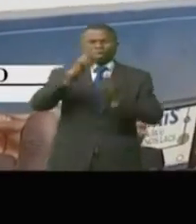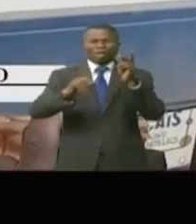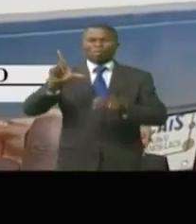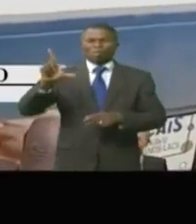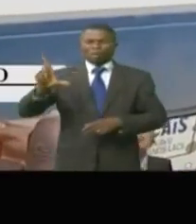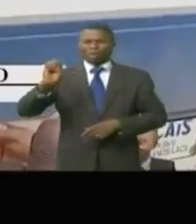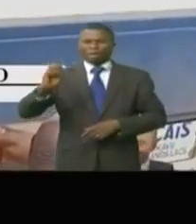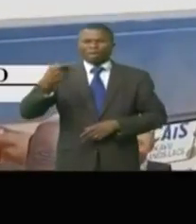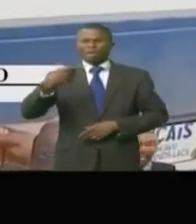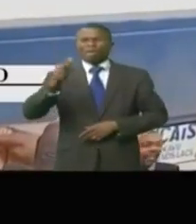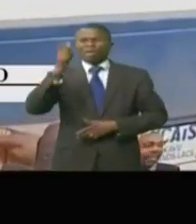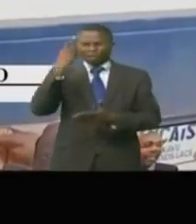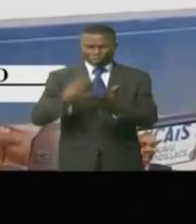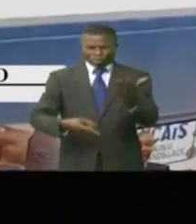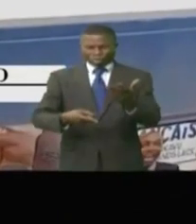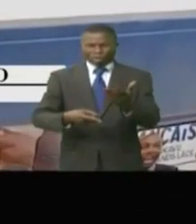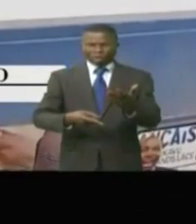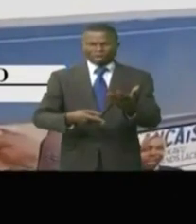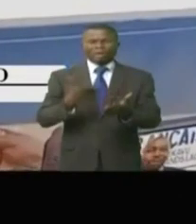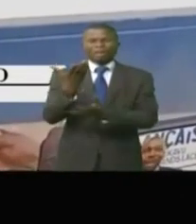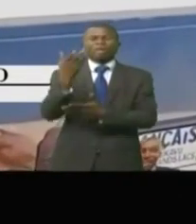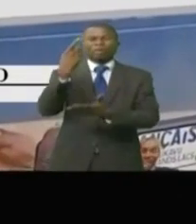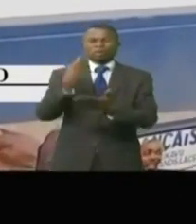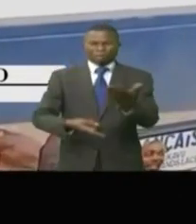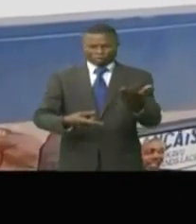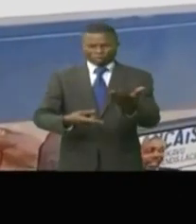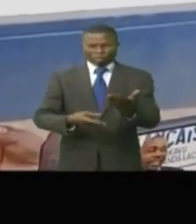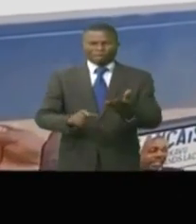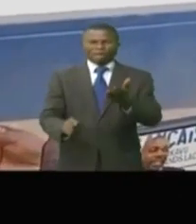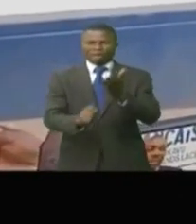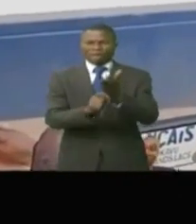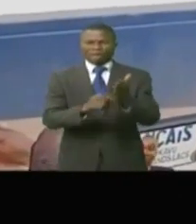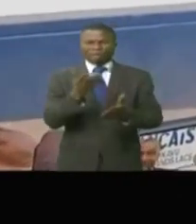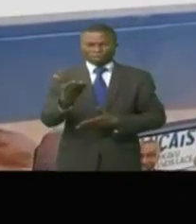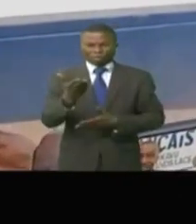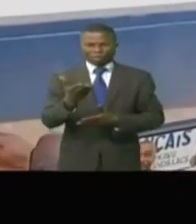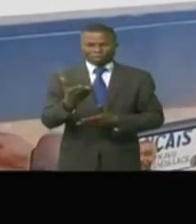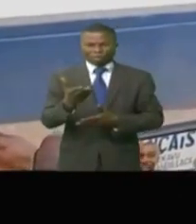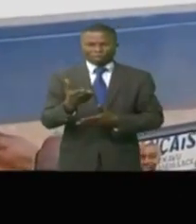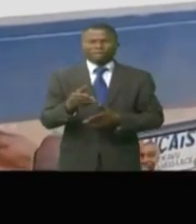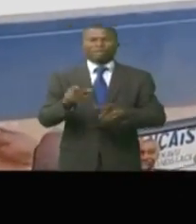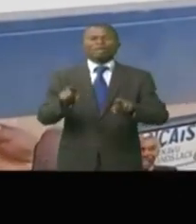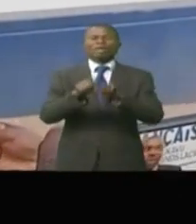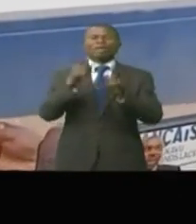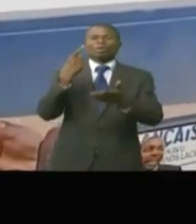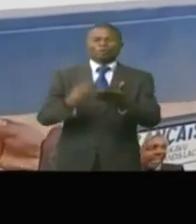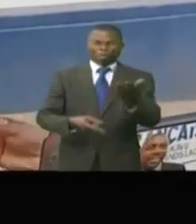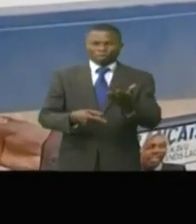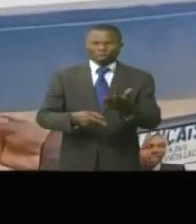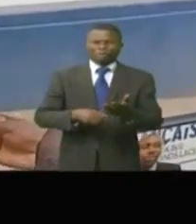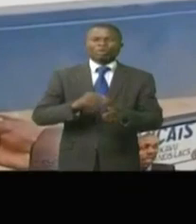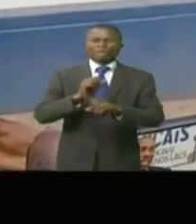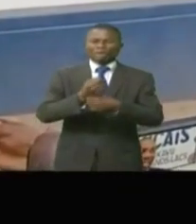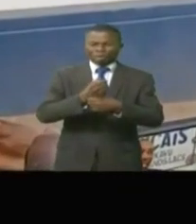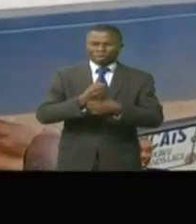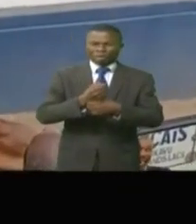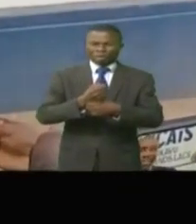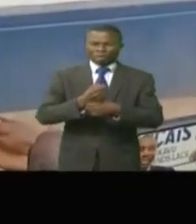Qu'est-ce qui est demandé à un notable? Quels sont les vertus qu'il doit incarner dans